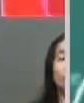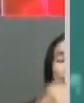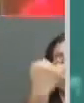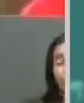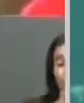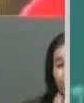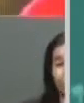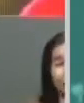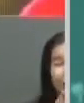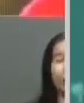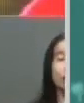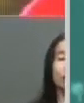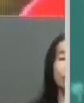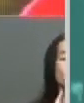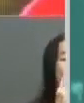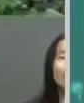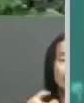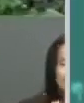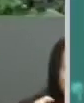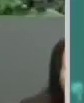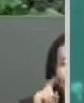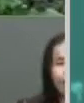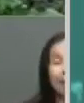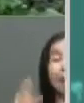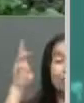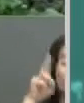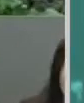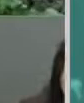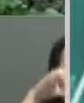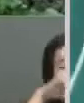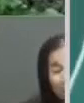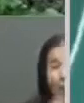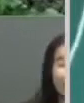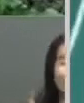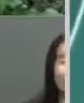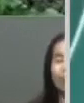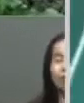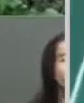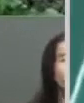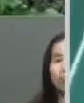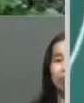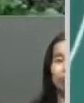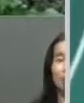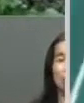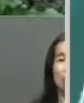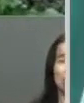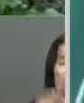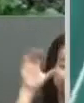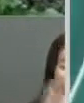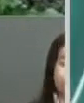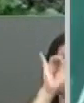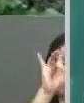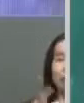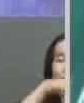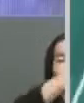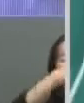าตรการก็จะต้องเข้มข้นมากยิ่งขึ้นนะคะพอดีเมื่อสักครู่เสียงของคุณอุรชัยขาดหายไปย้ำกันอีกสักครั้งนะคะว่